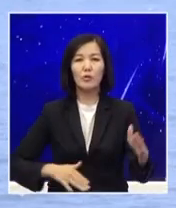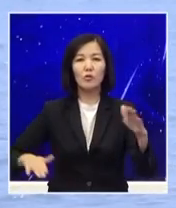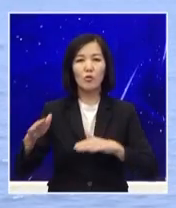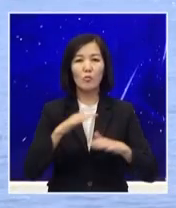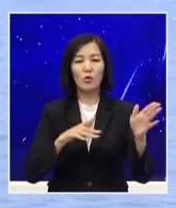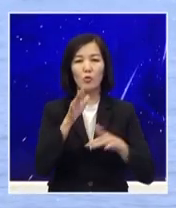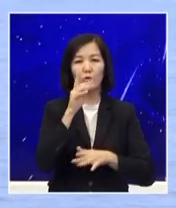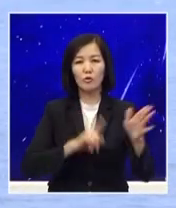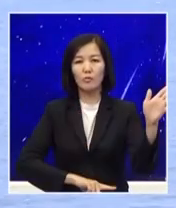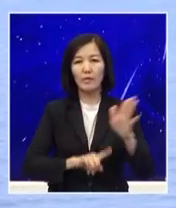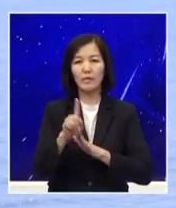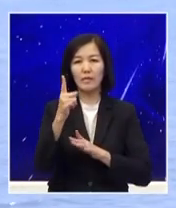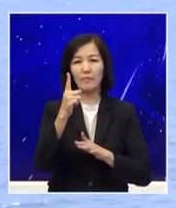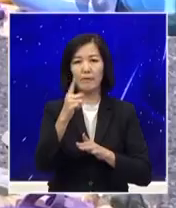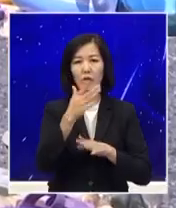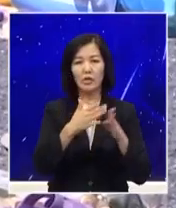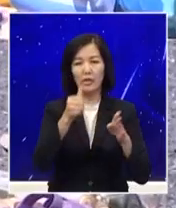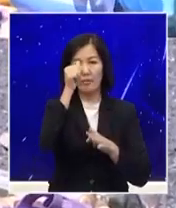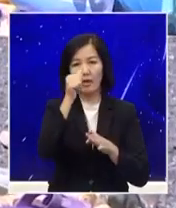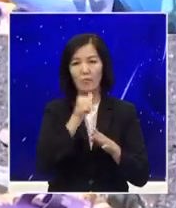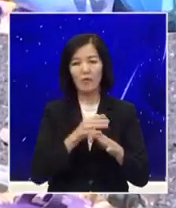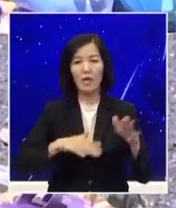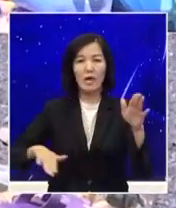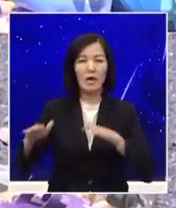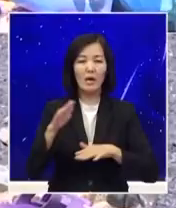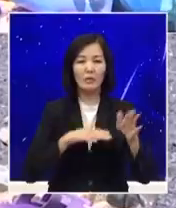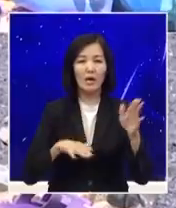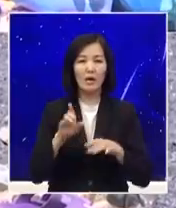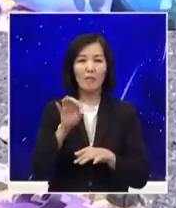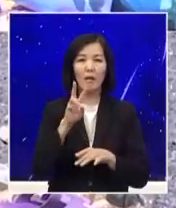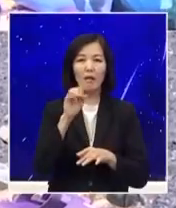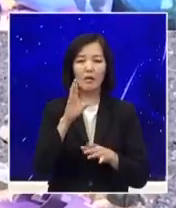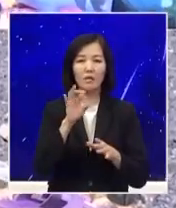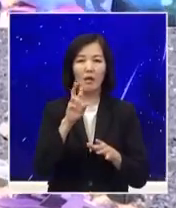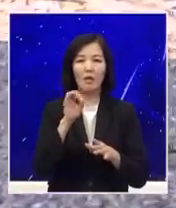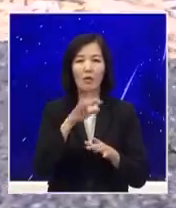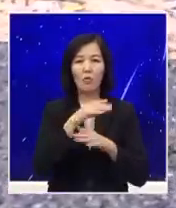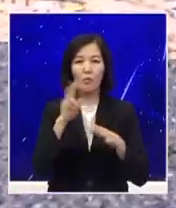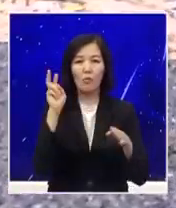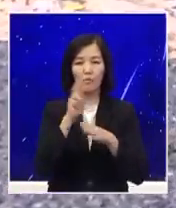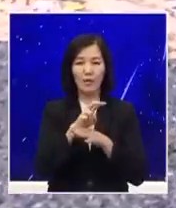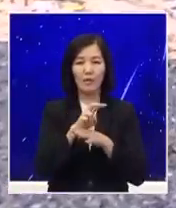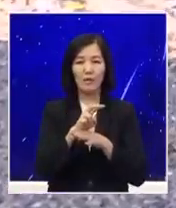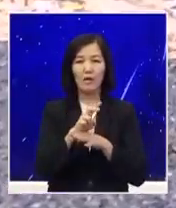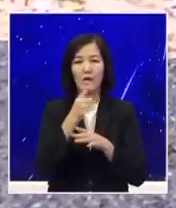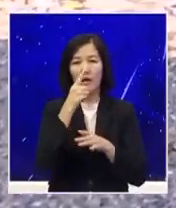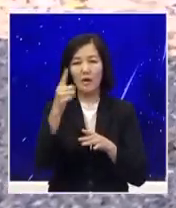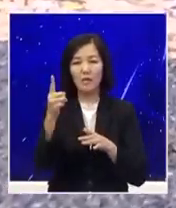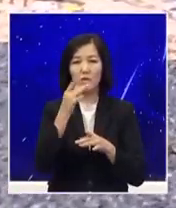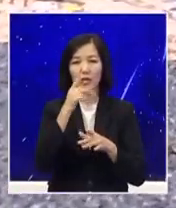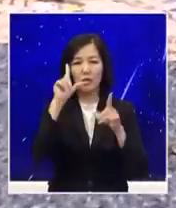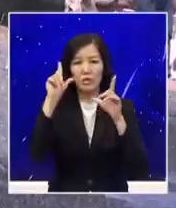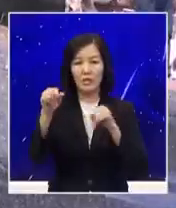маусымы басталғалы 1,5 ай болды. Осы аралықта Қапшағай, Балқаш пен Алакөлге ағылушылар күрт өскен. Бір себеп алыс жақын шетелге